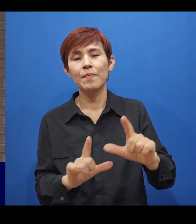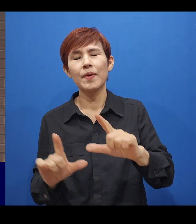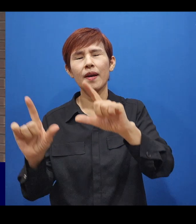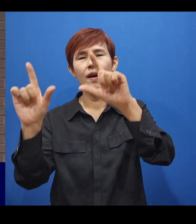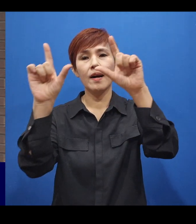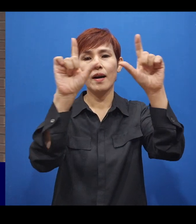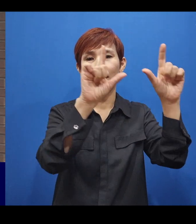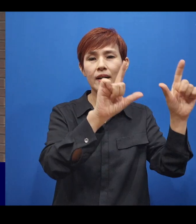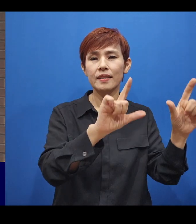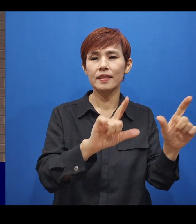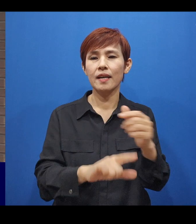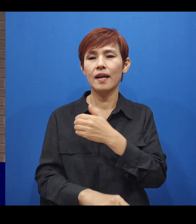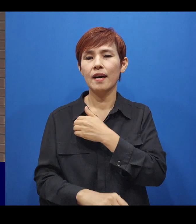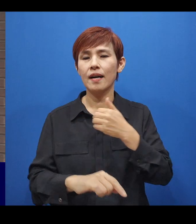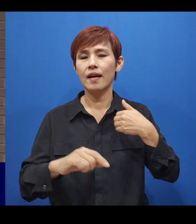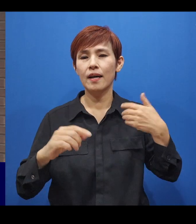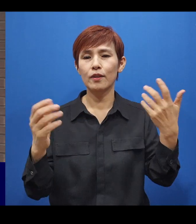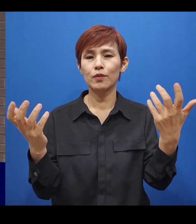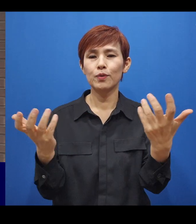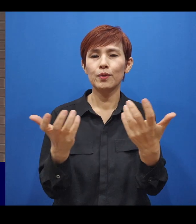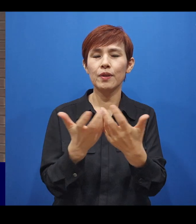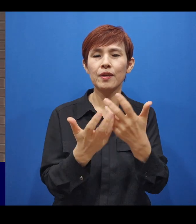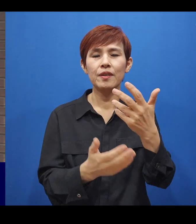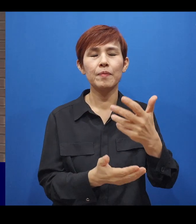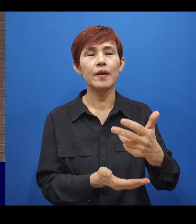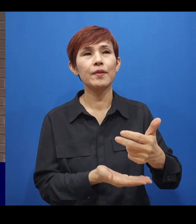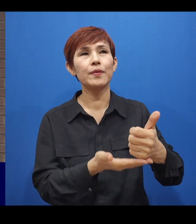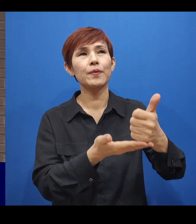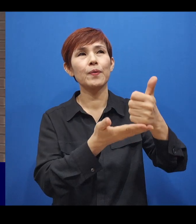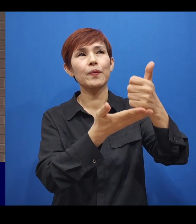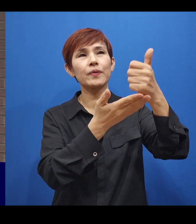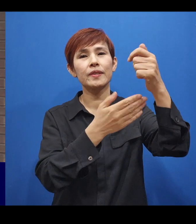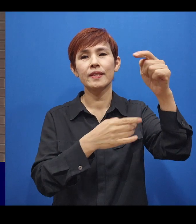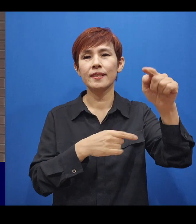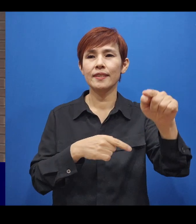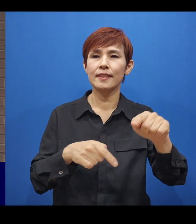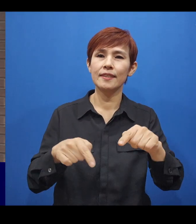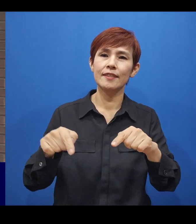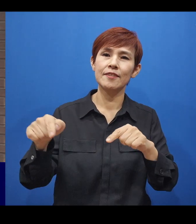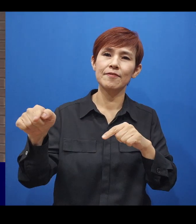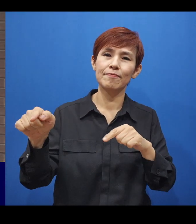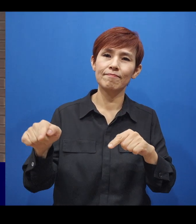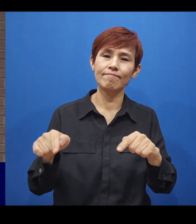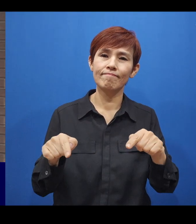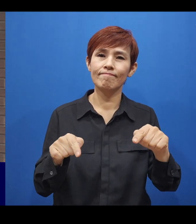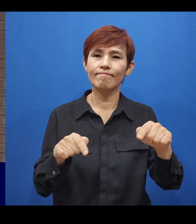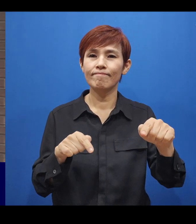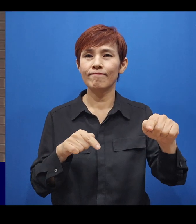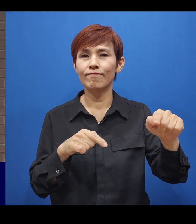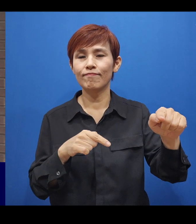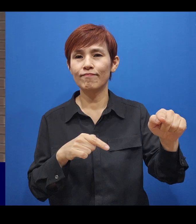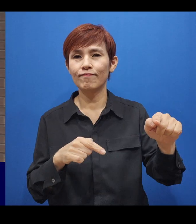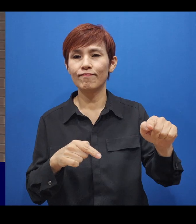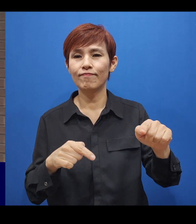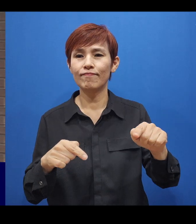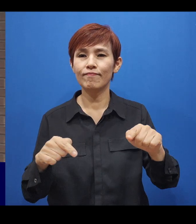하나님, 삶에 가득한 주님의 통치